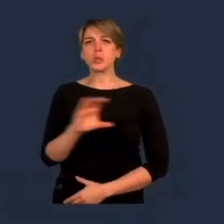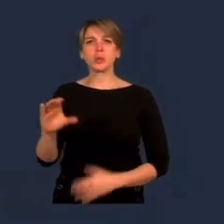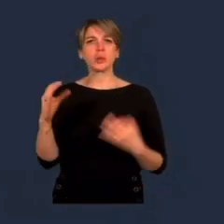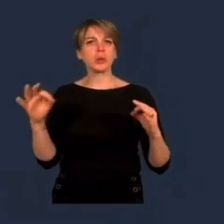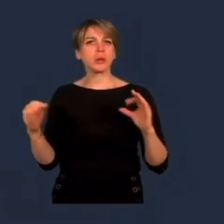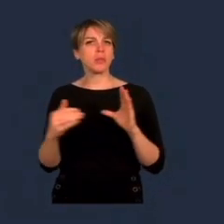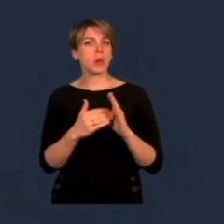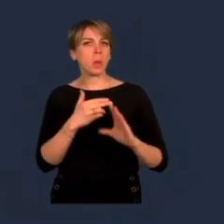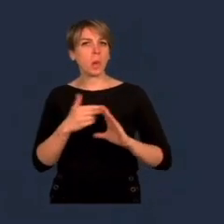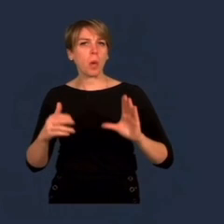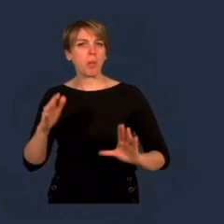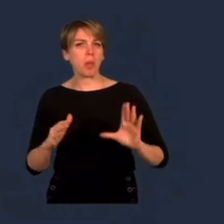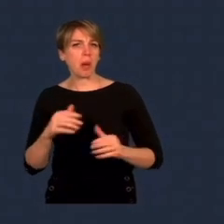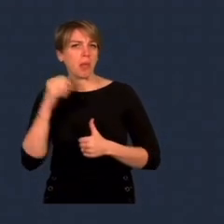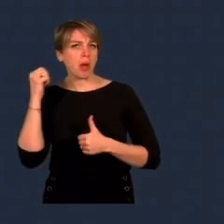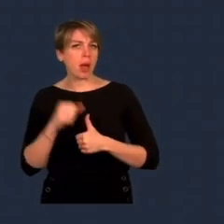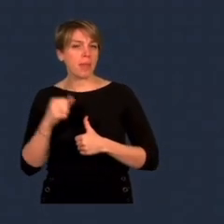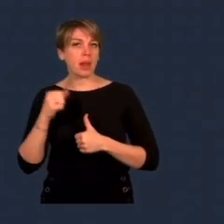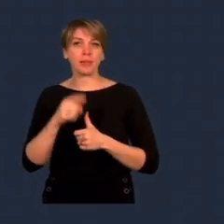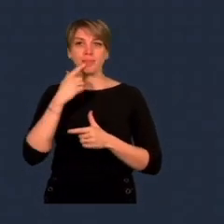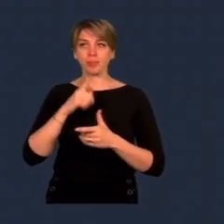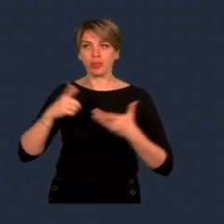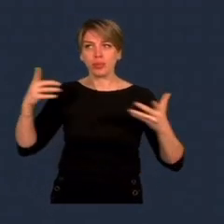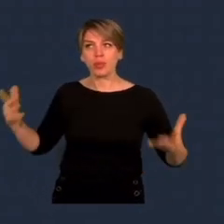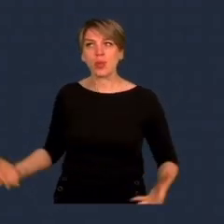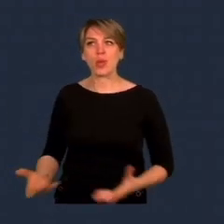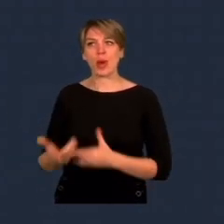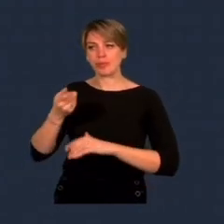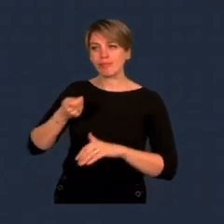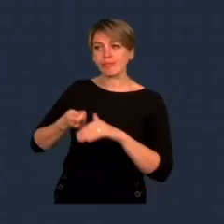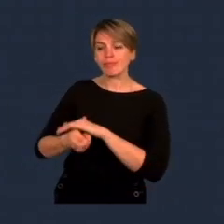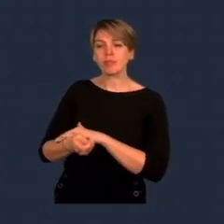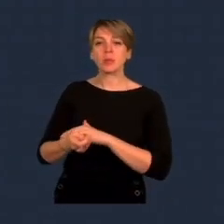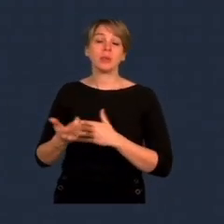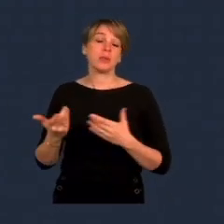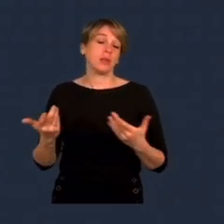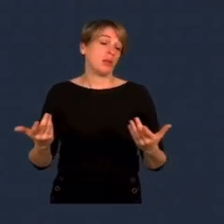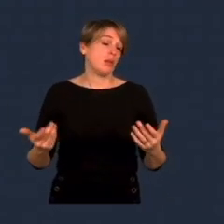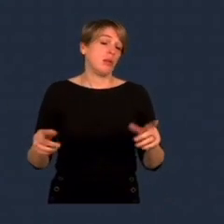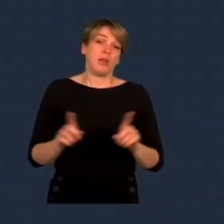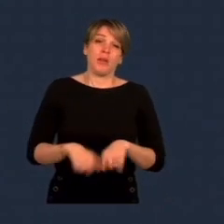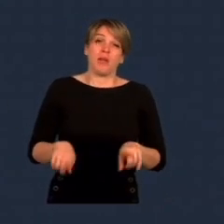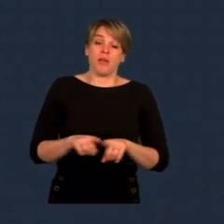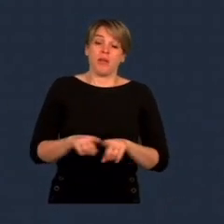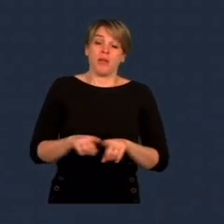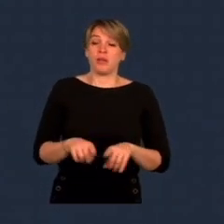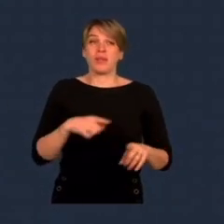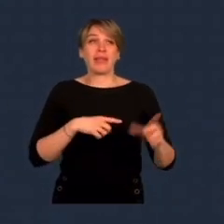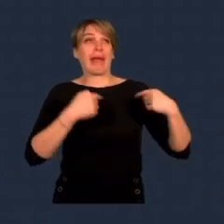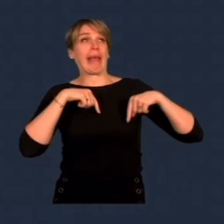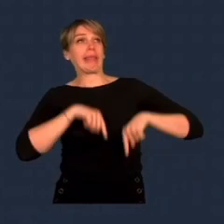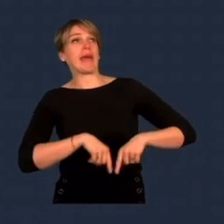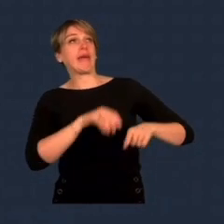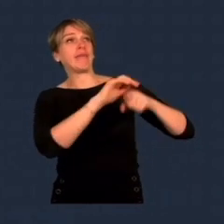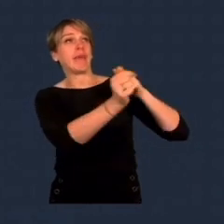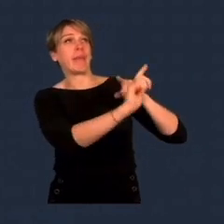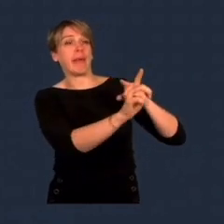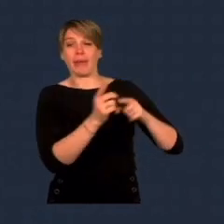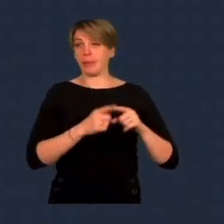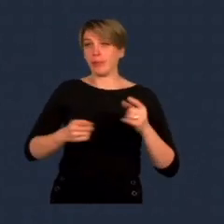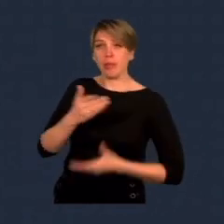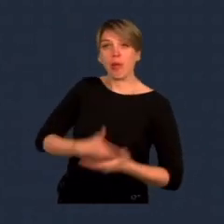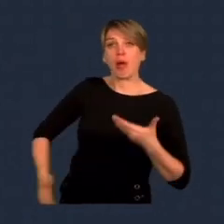ma mémoire est bonne, pour justement inciter et pallier, c'est toujours pareil en fait, on pallie aux carences de l'État, puisque le